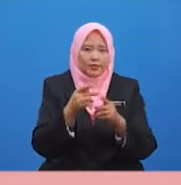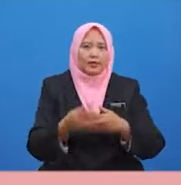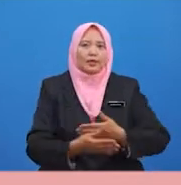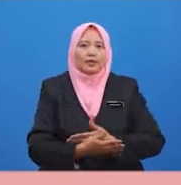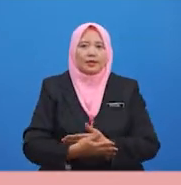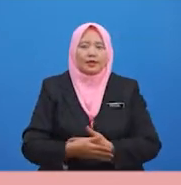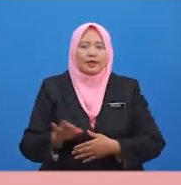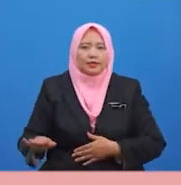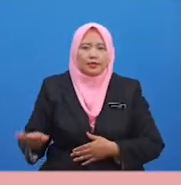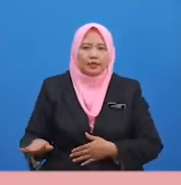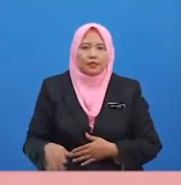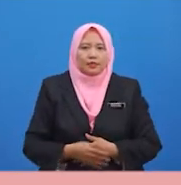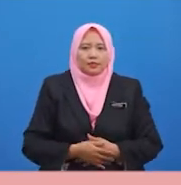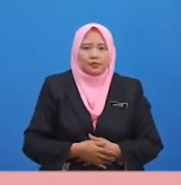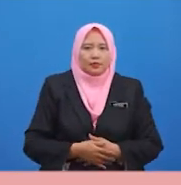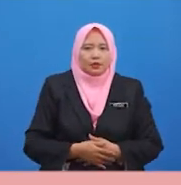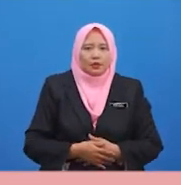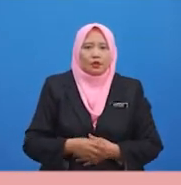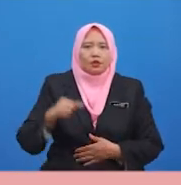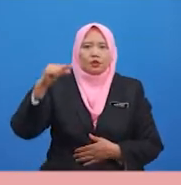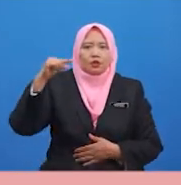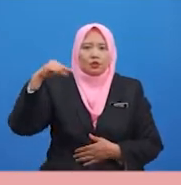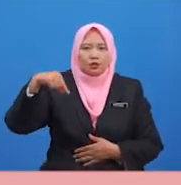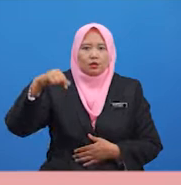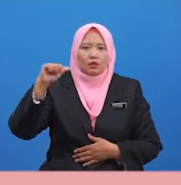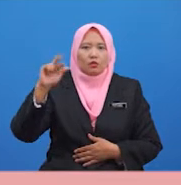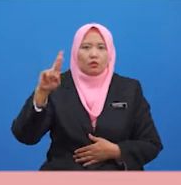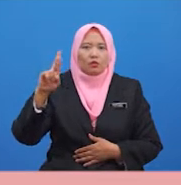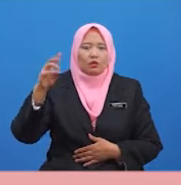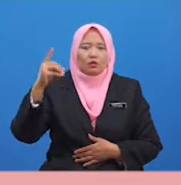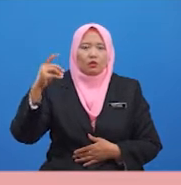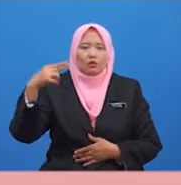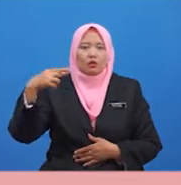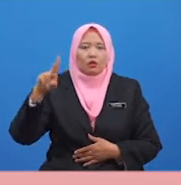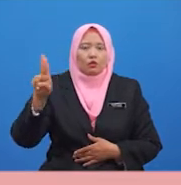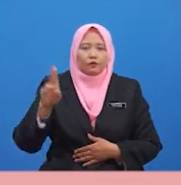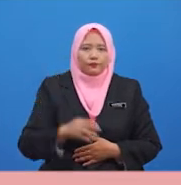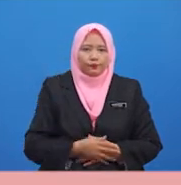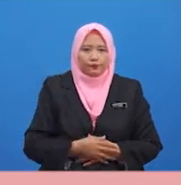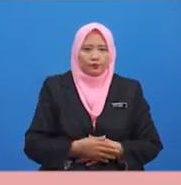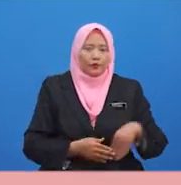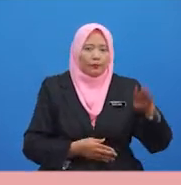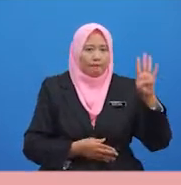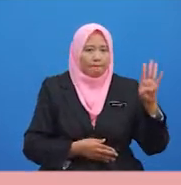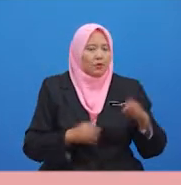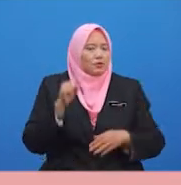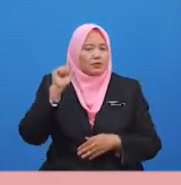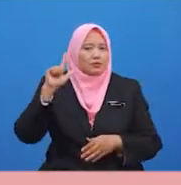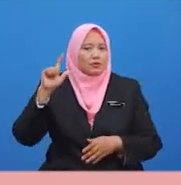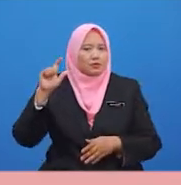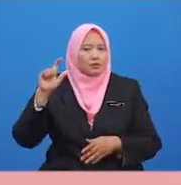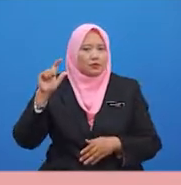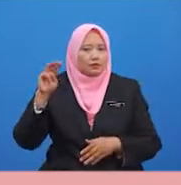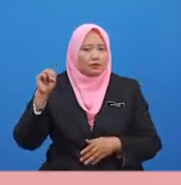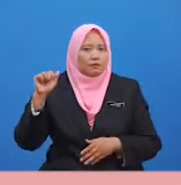ketiga, Ali meminjamkan wang kepada adiknya kerana adiknya kesempitan